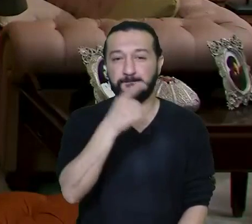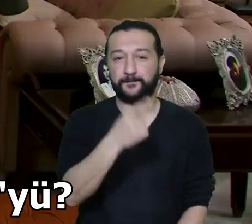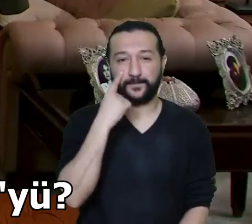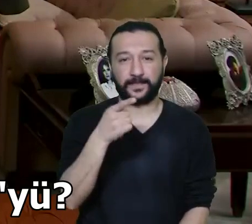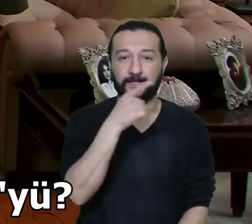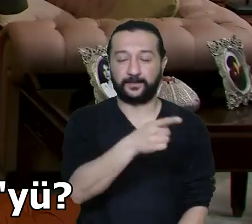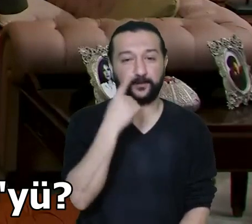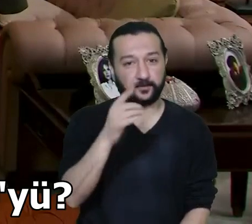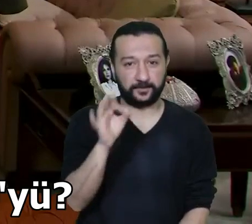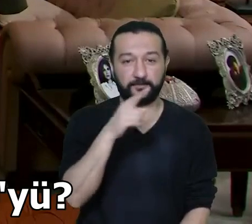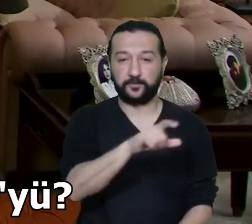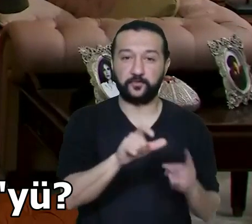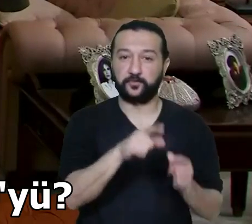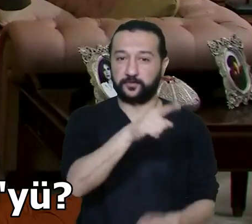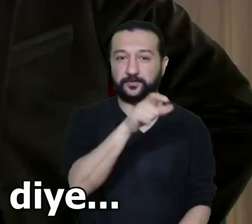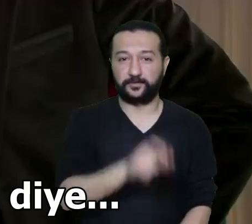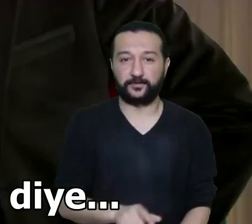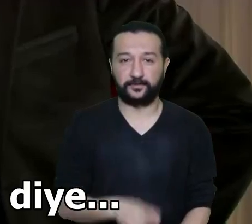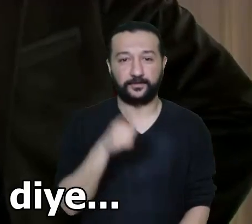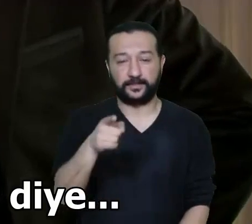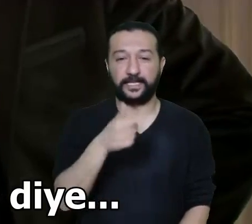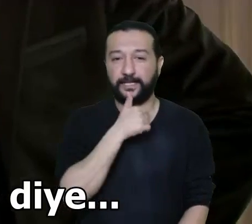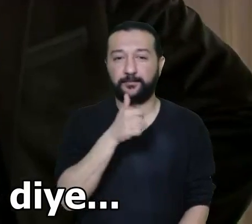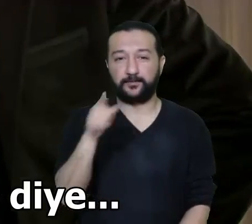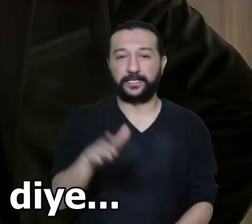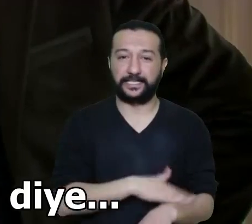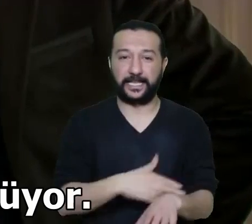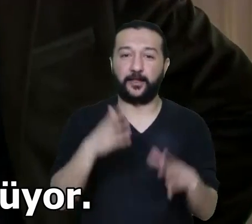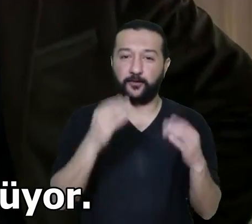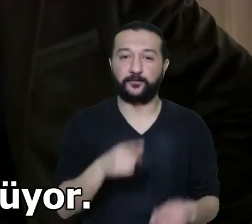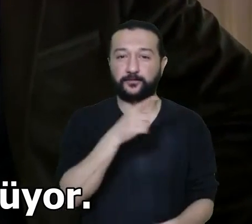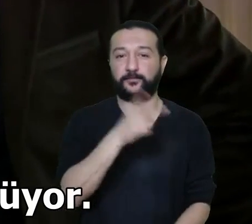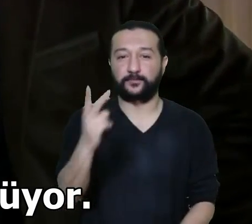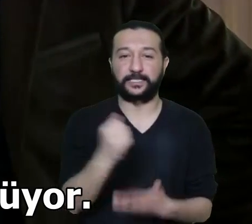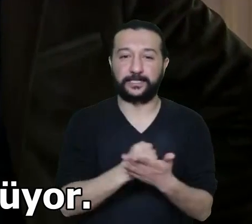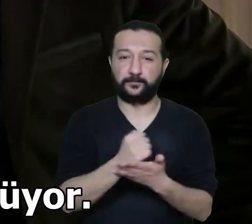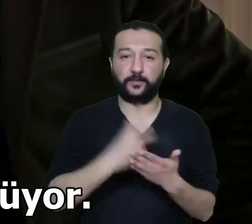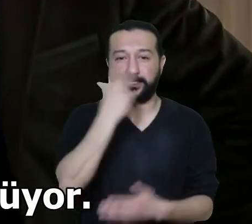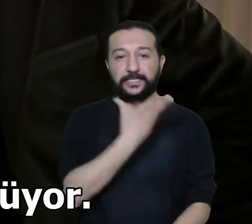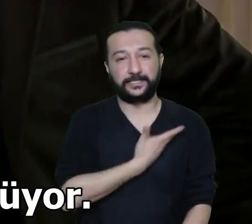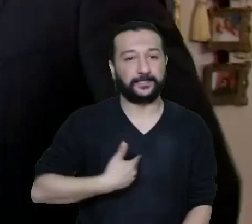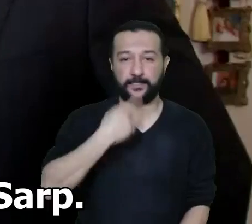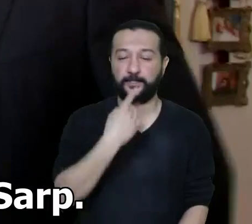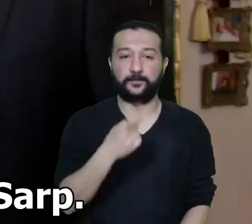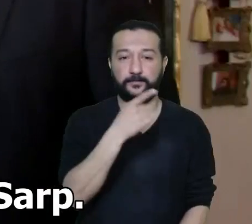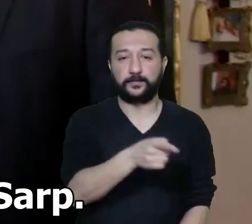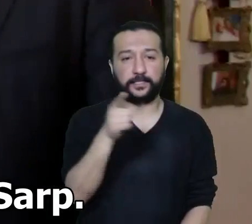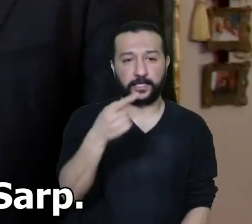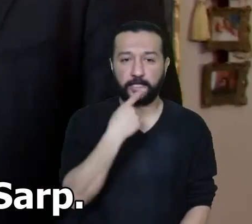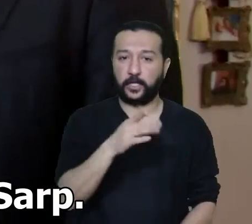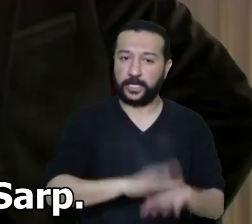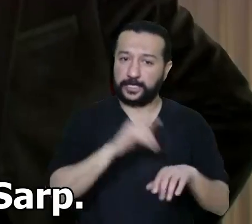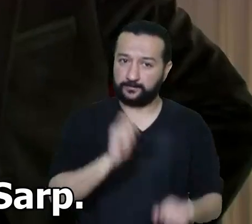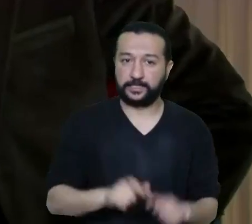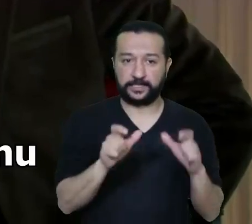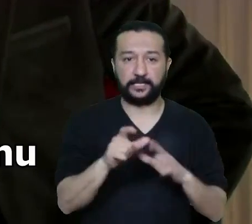bak. Görüyorsun değil mi Şükrü'yü? Kemal babama yalakalık olsun diye onun en sevdiği şarkıyı söylüyor. Sen de söyleseydin